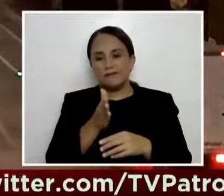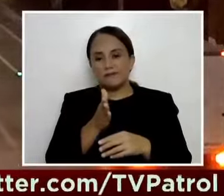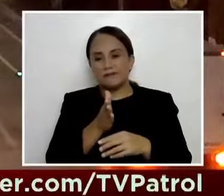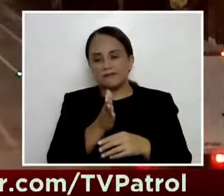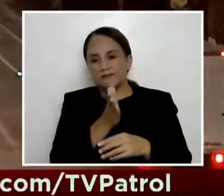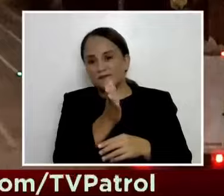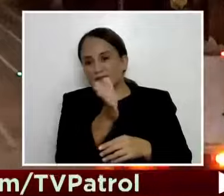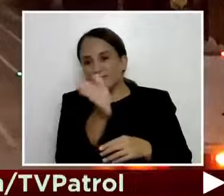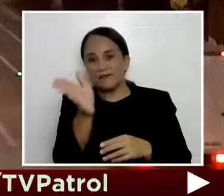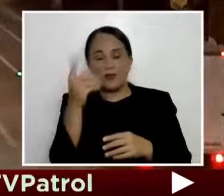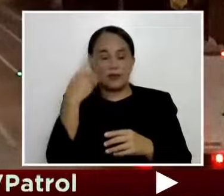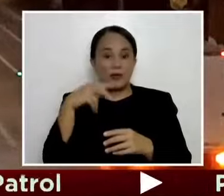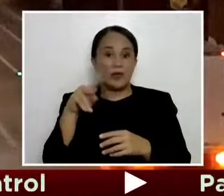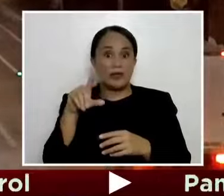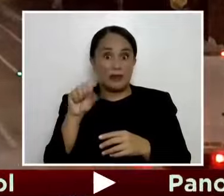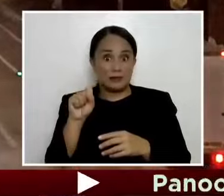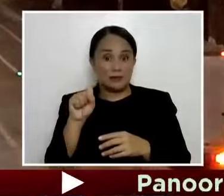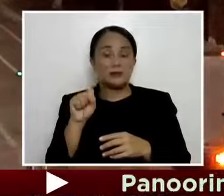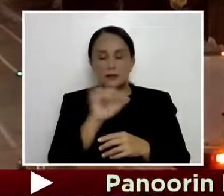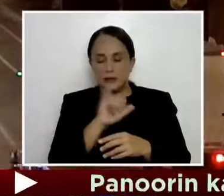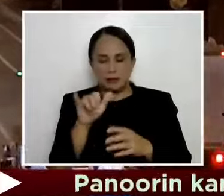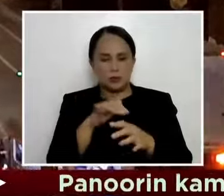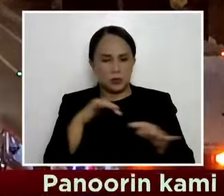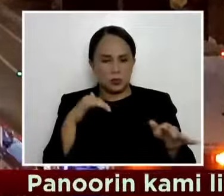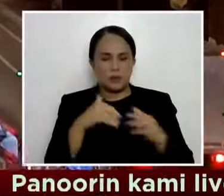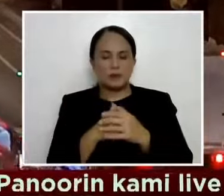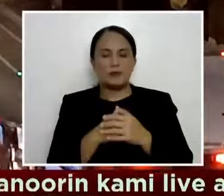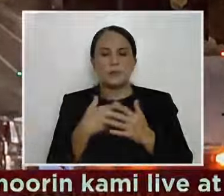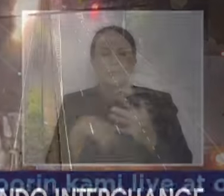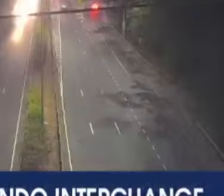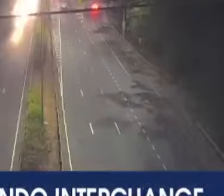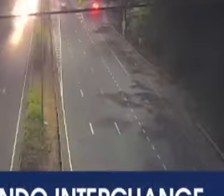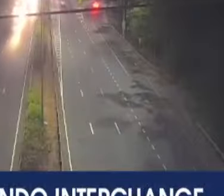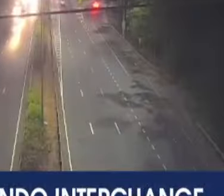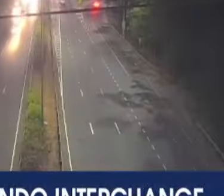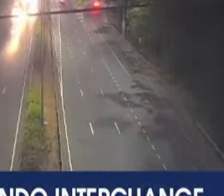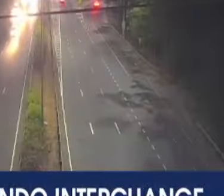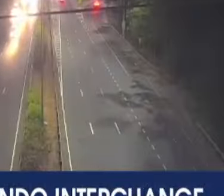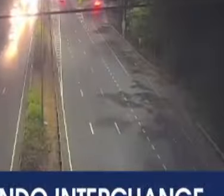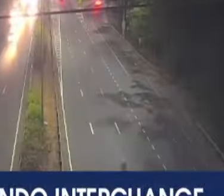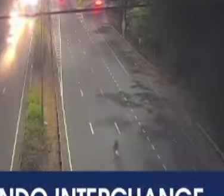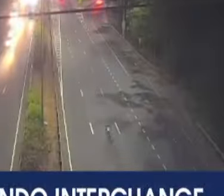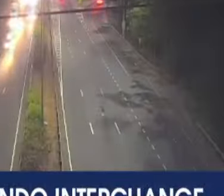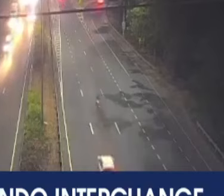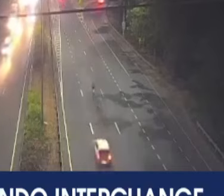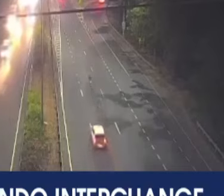At kapag pagpasok naman sa mismong NLEX, mabigat ngayon yung